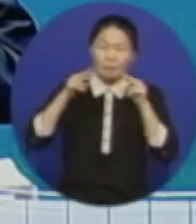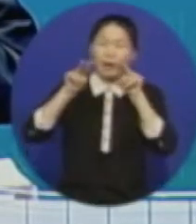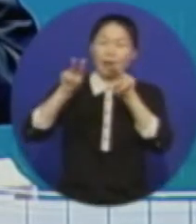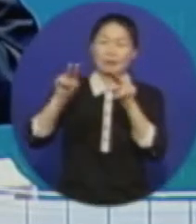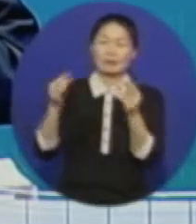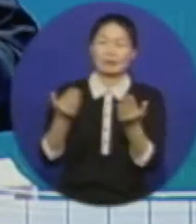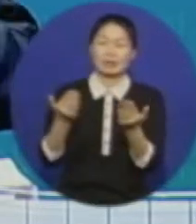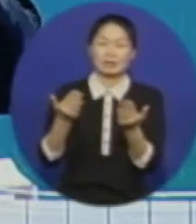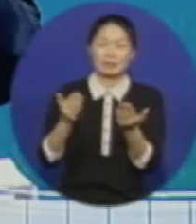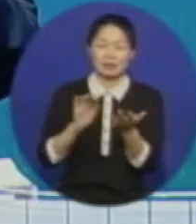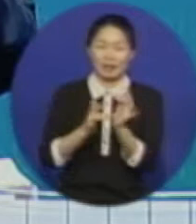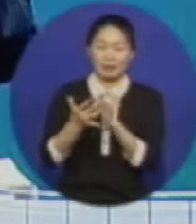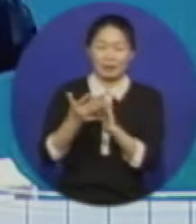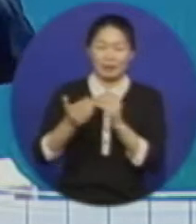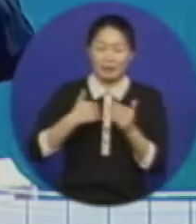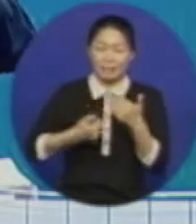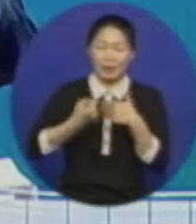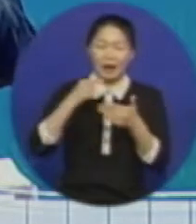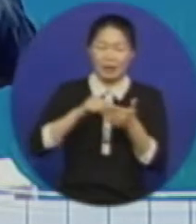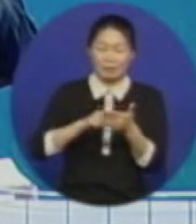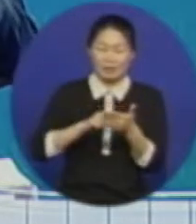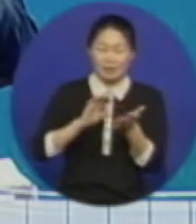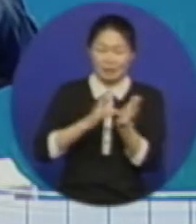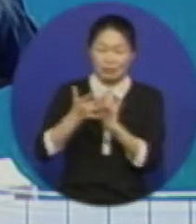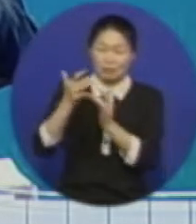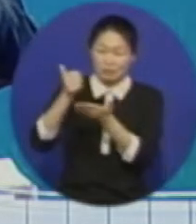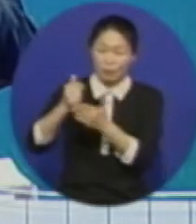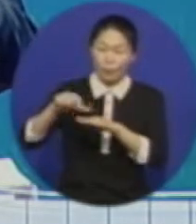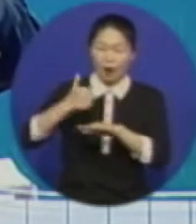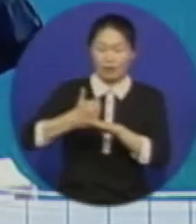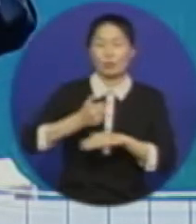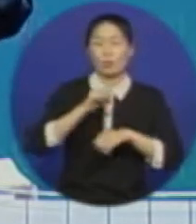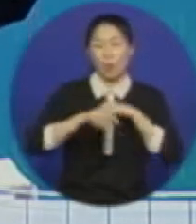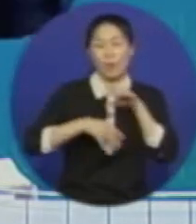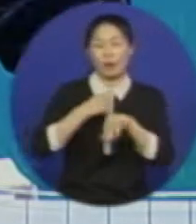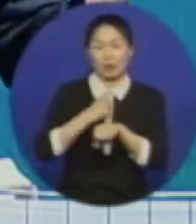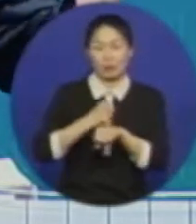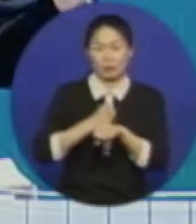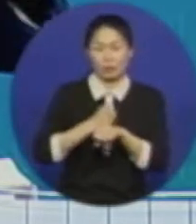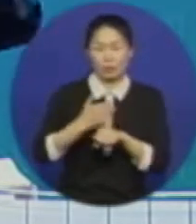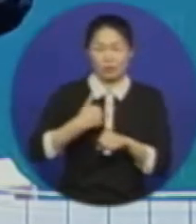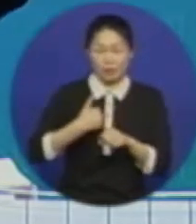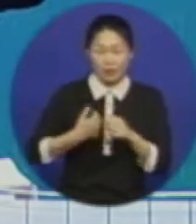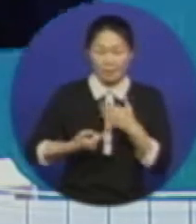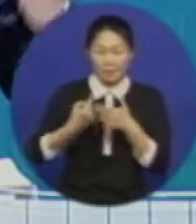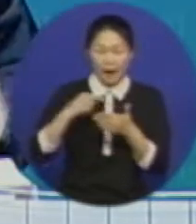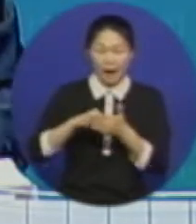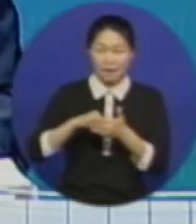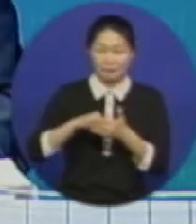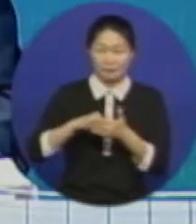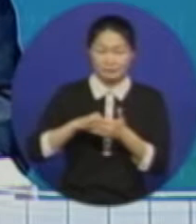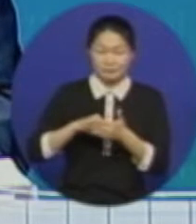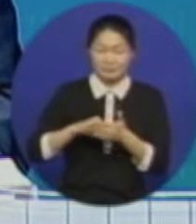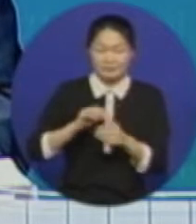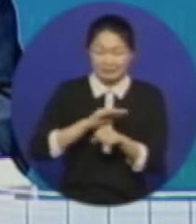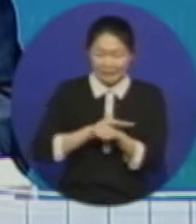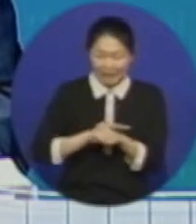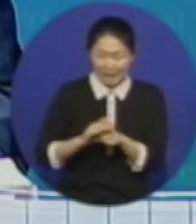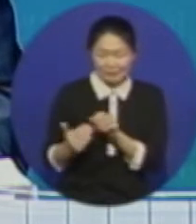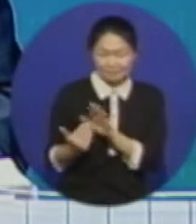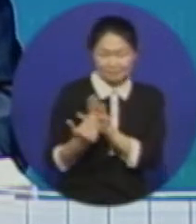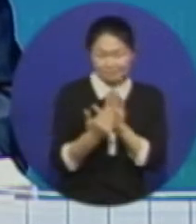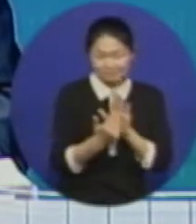내 마음에 예수님이 왕이 라고 고백하고 내 마음 단속을 문단속 보다 더 해요